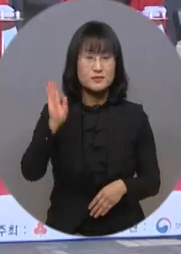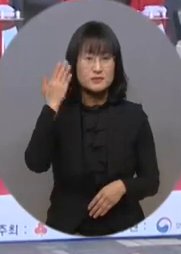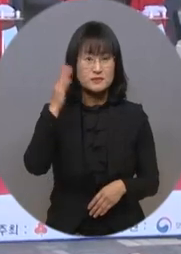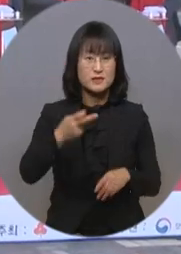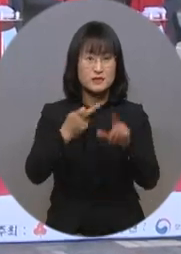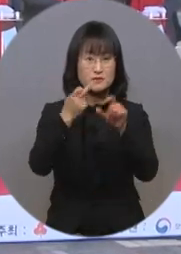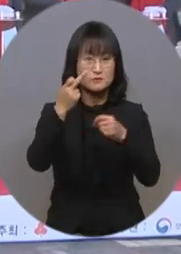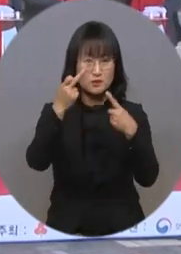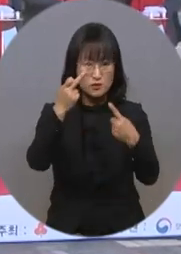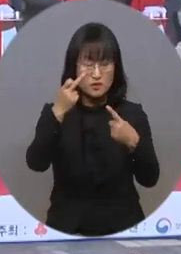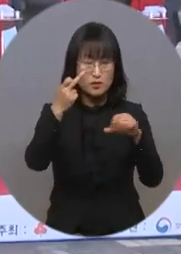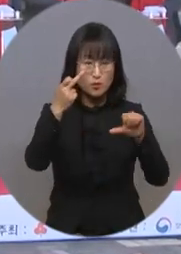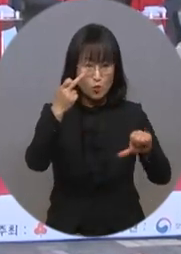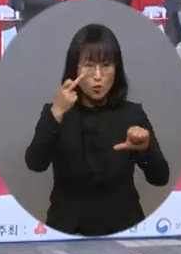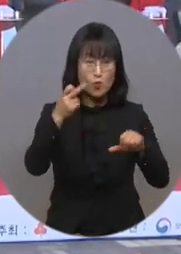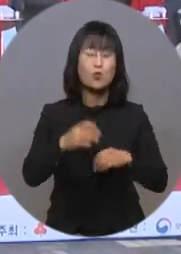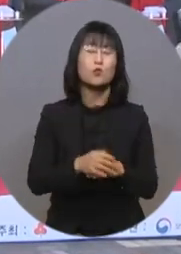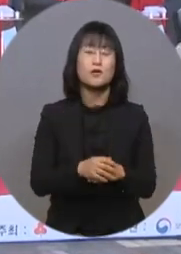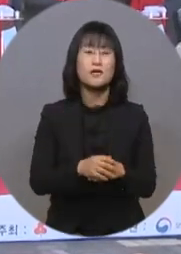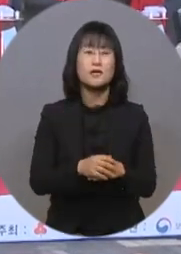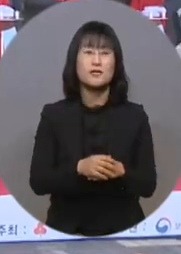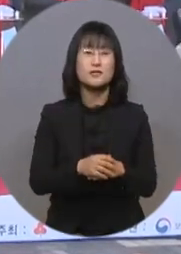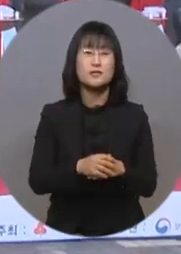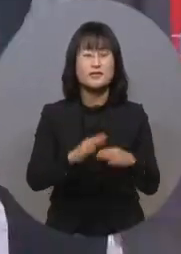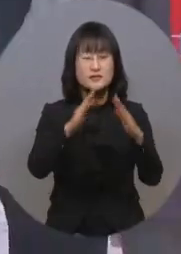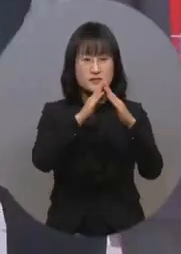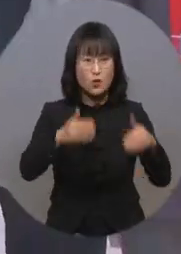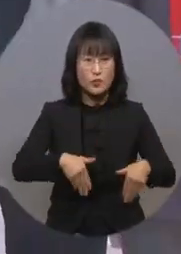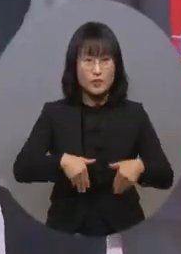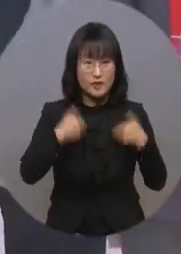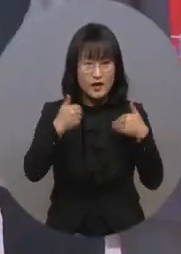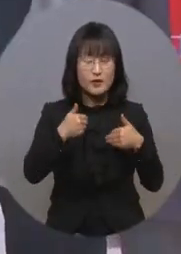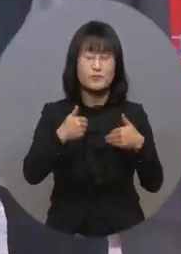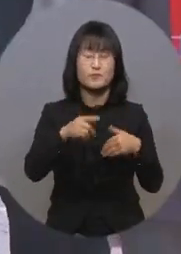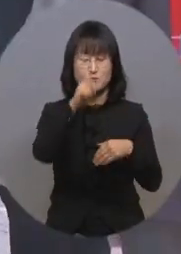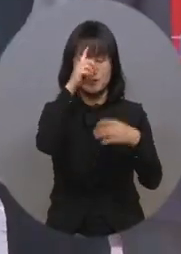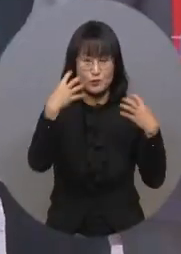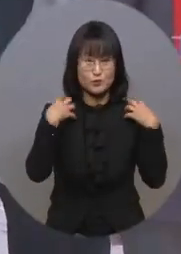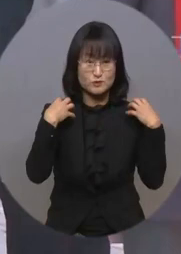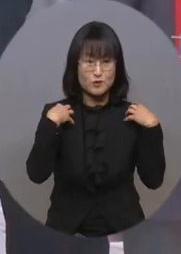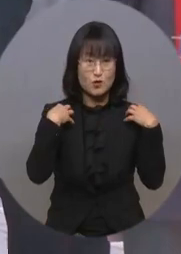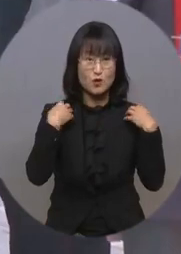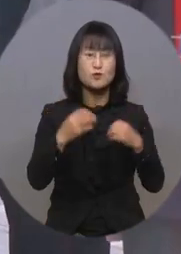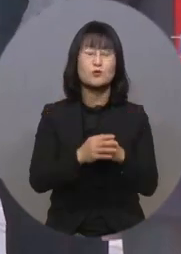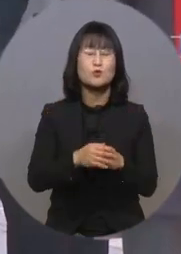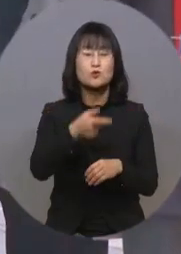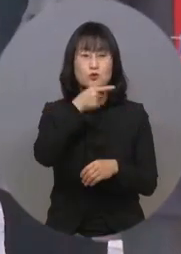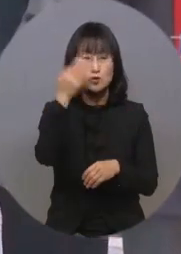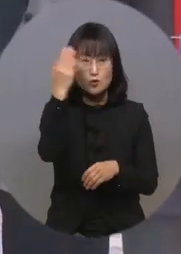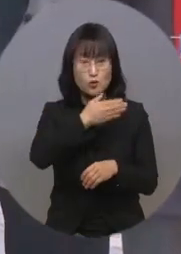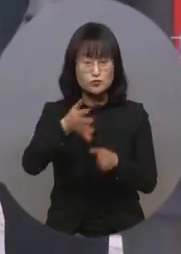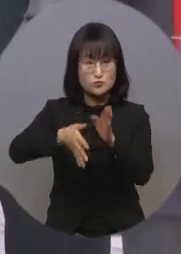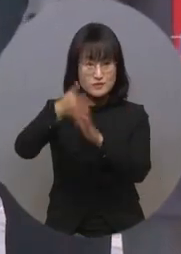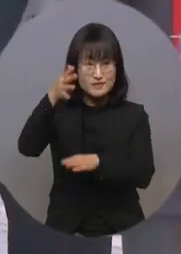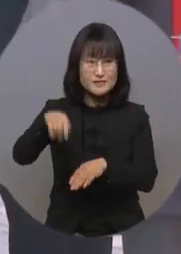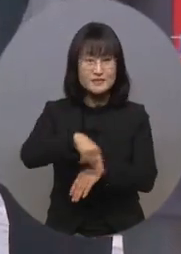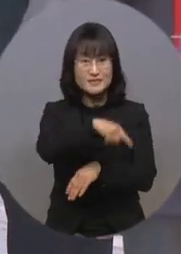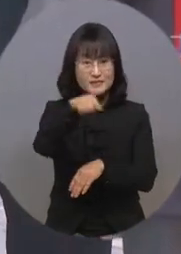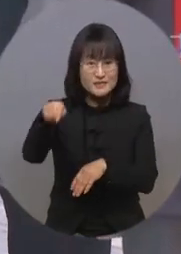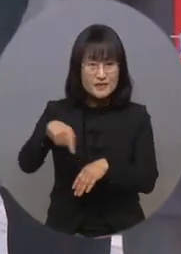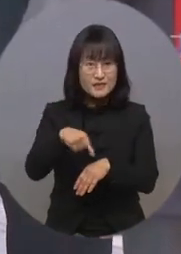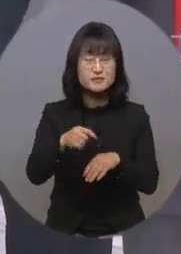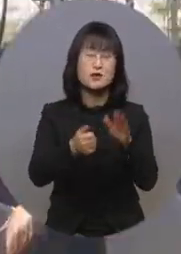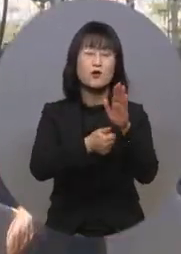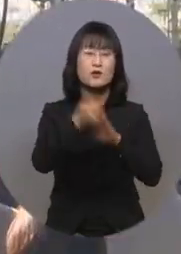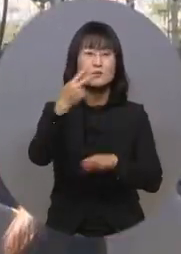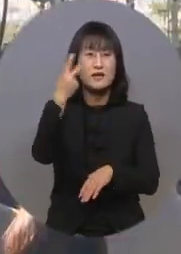지난 12월 1일과 5일 전남도청 광장과 여수시청 앞에서 함께하는 나눔 지속 가능한 전남이라는 슬로건으로